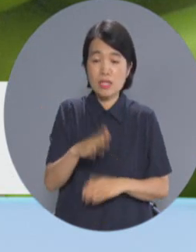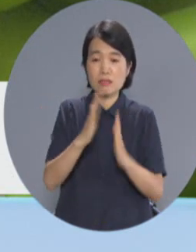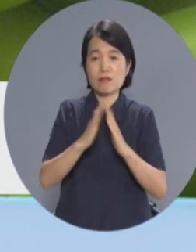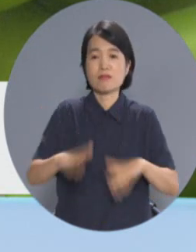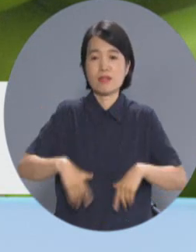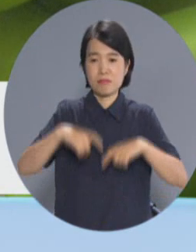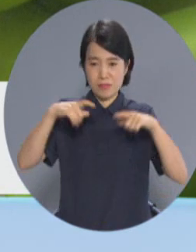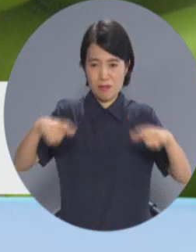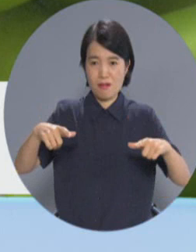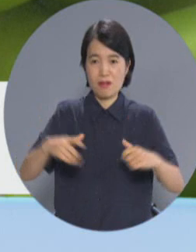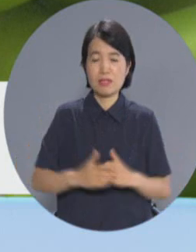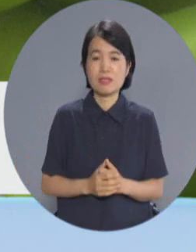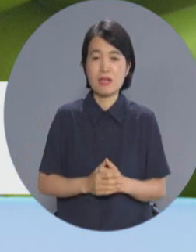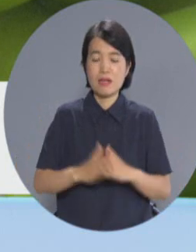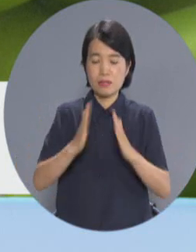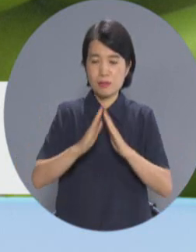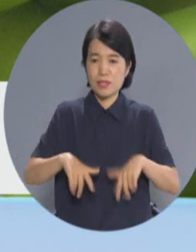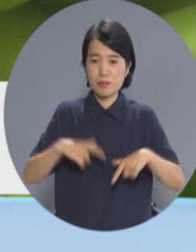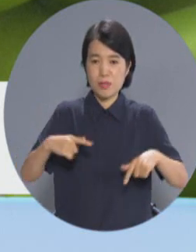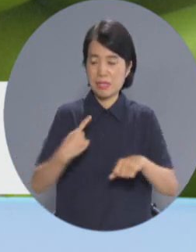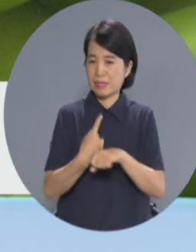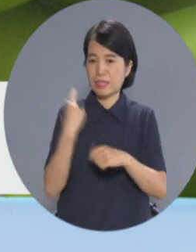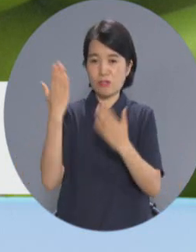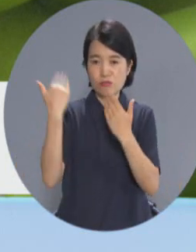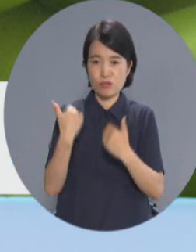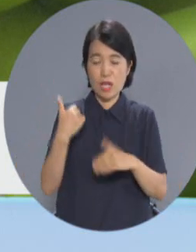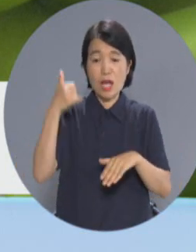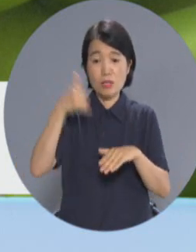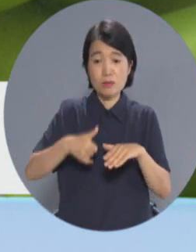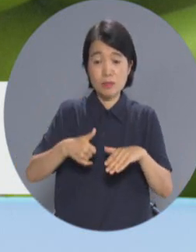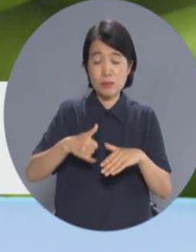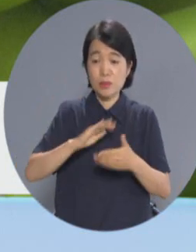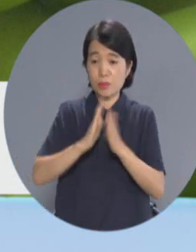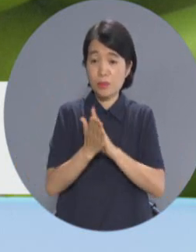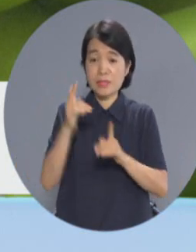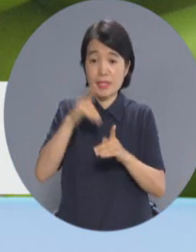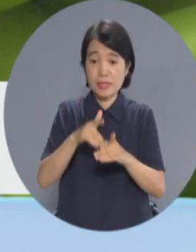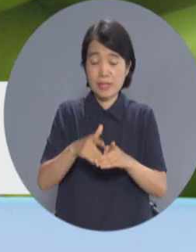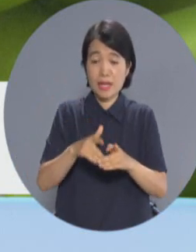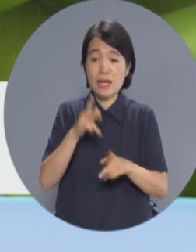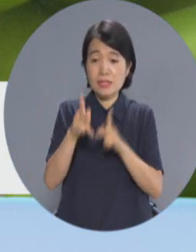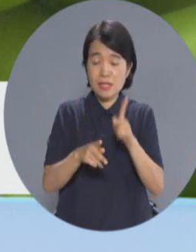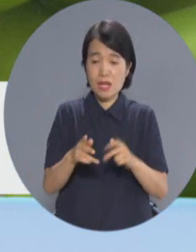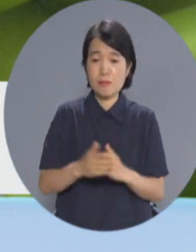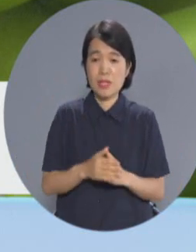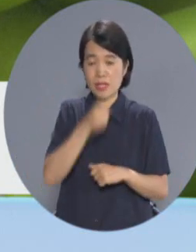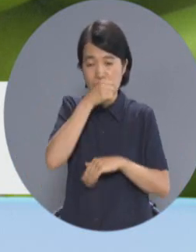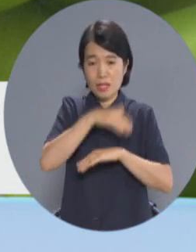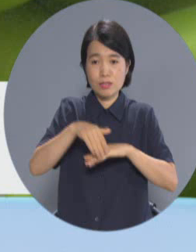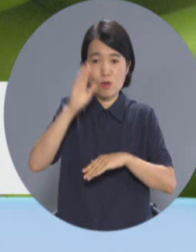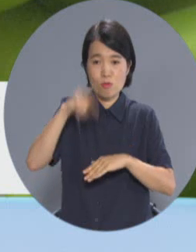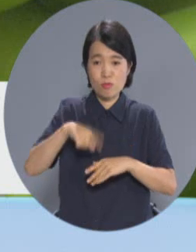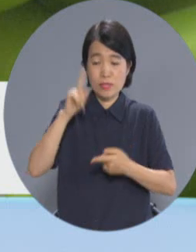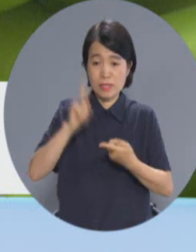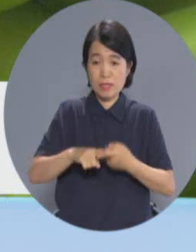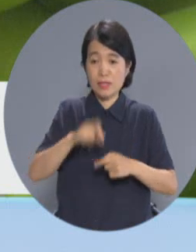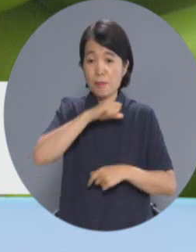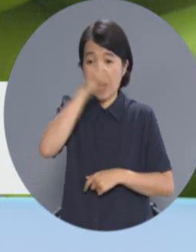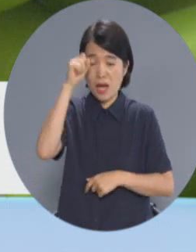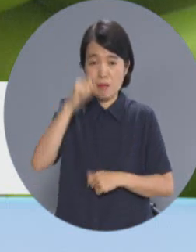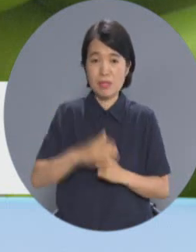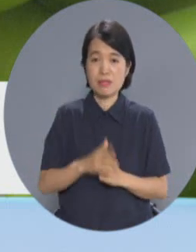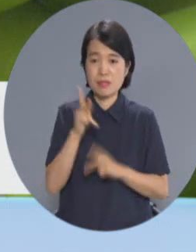있습니다. 전라남도가 지난해 유치한 농식품기후변화대응센터 조성사업이 기재부 예비타당성 조사를